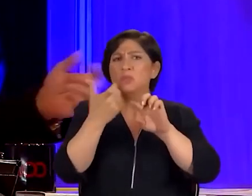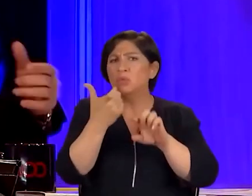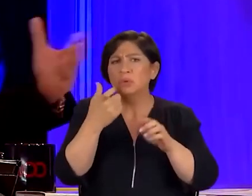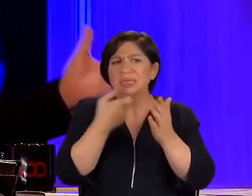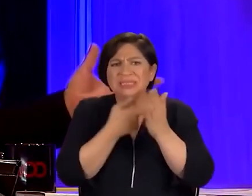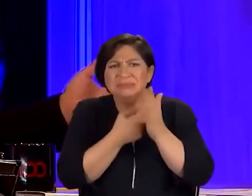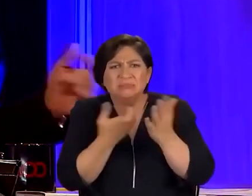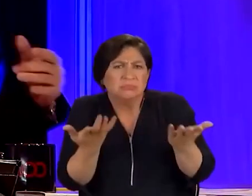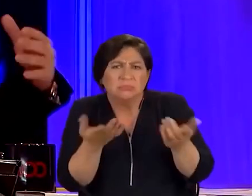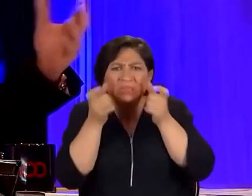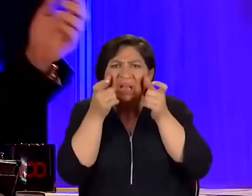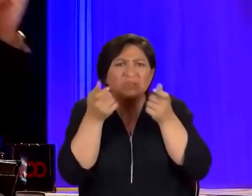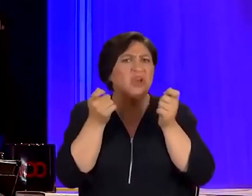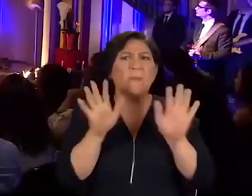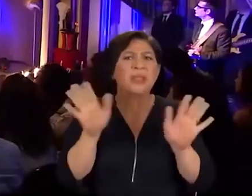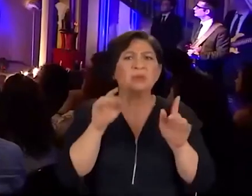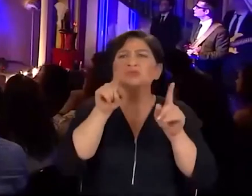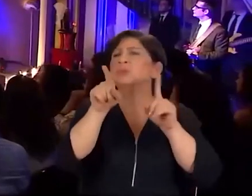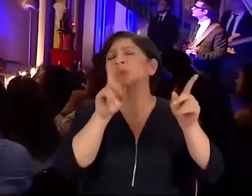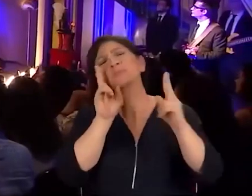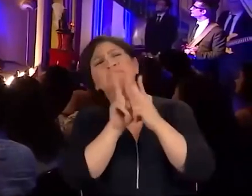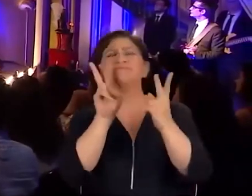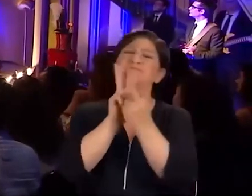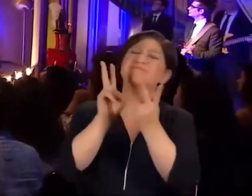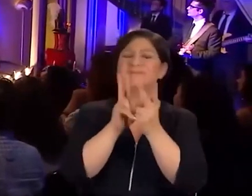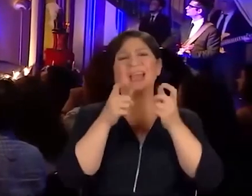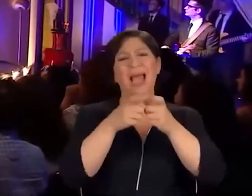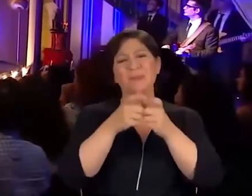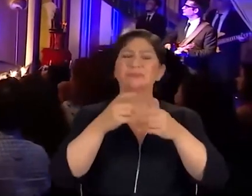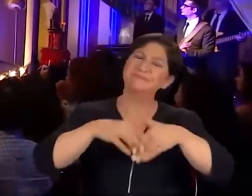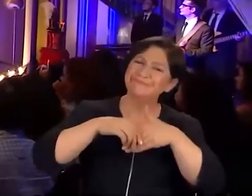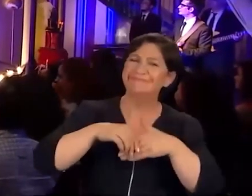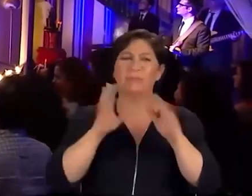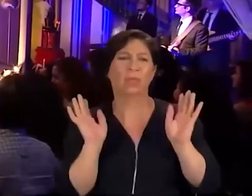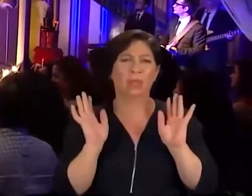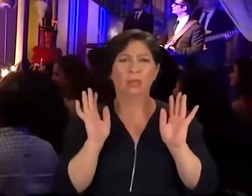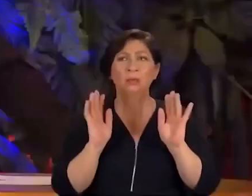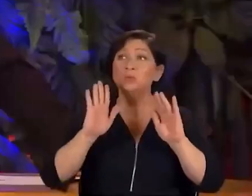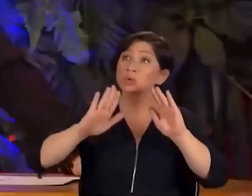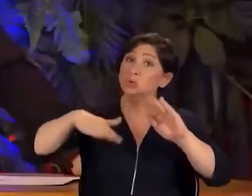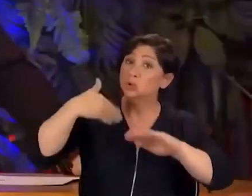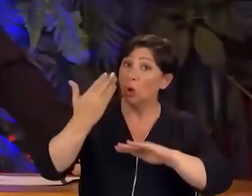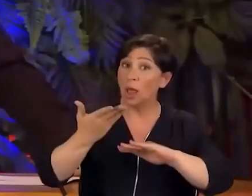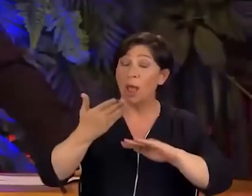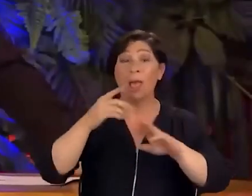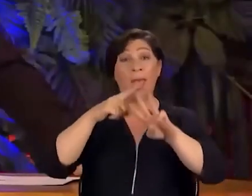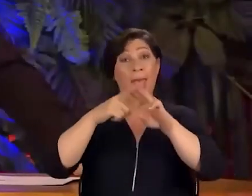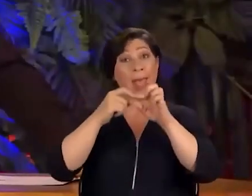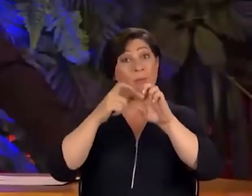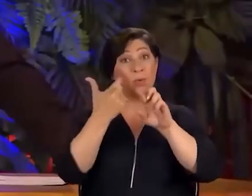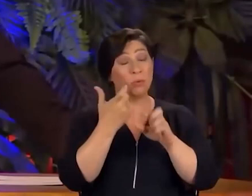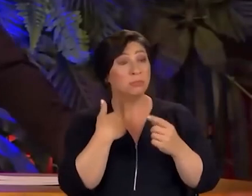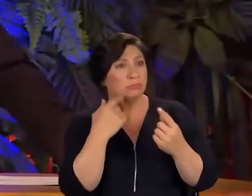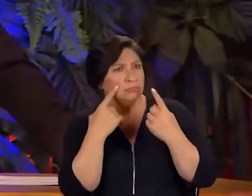hiç yani dikkatimi çekmemişti. Belki şurada burada görmüştüm. İşte albüm tanıtımlarında falan görmüştüm. Daha sonra Ebru ile